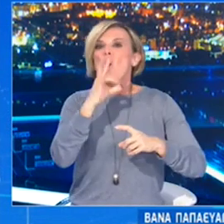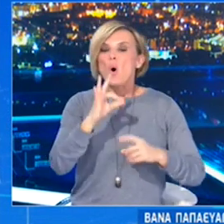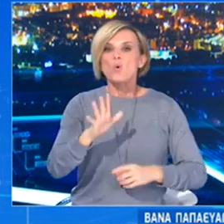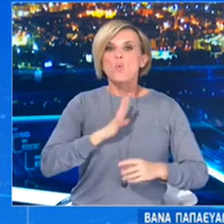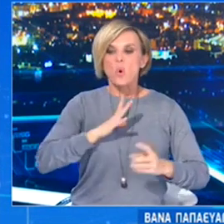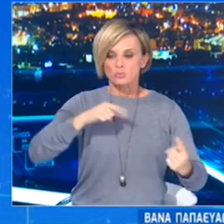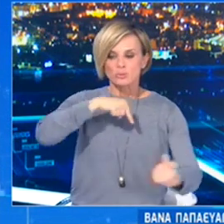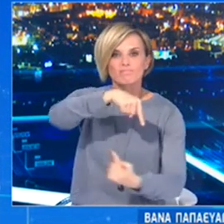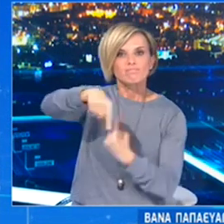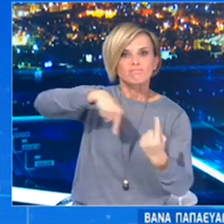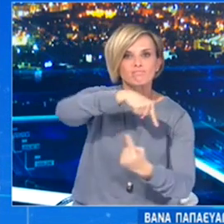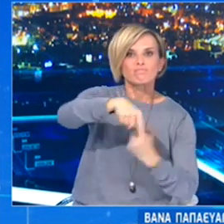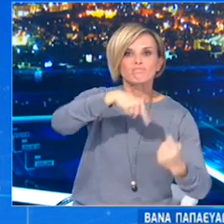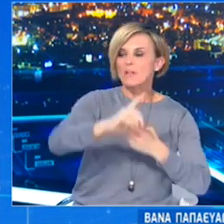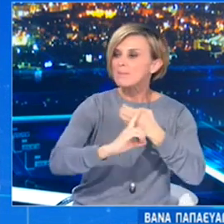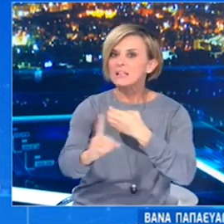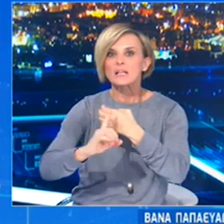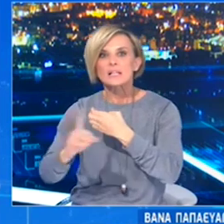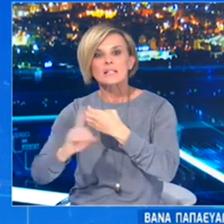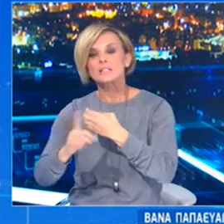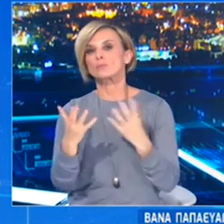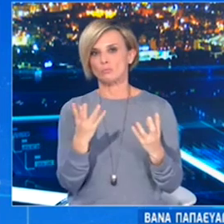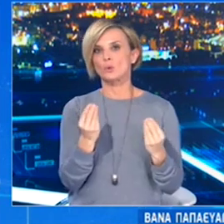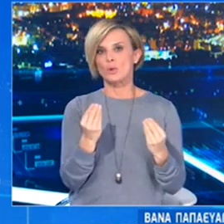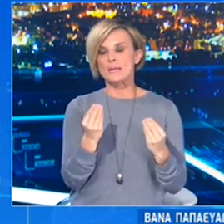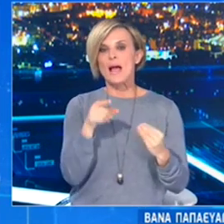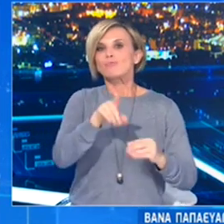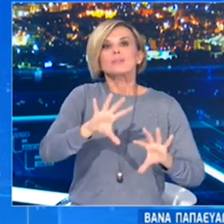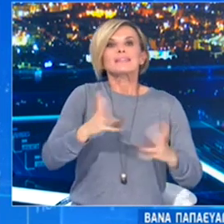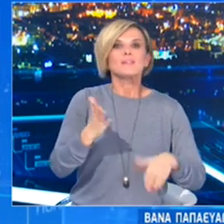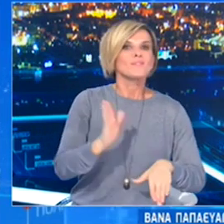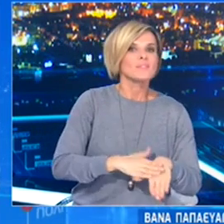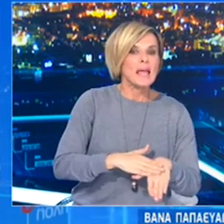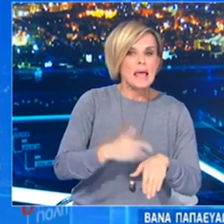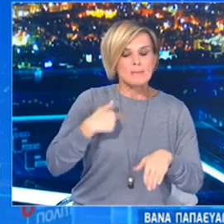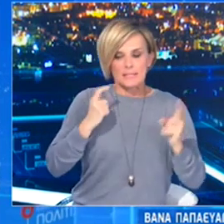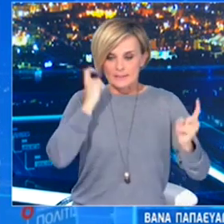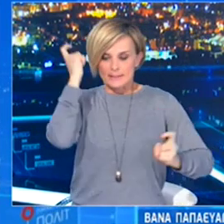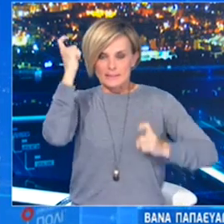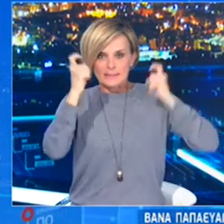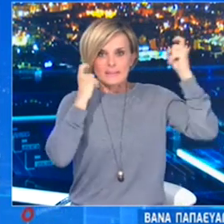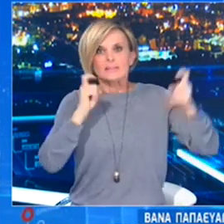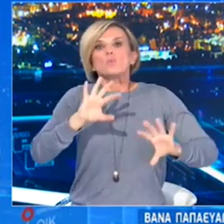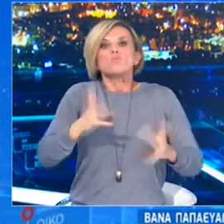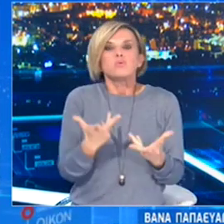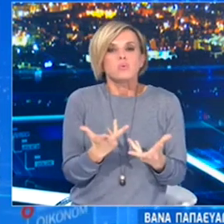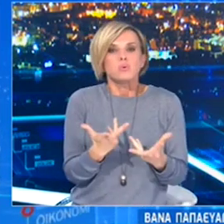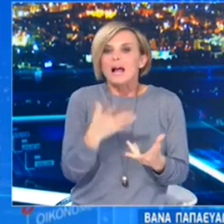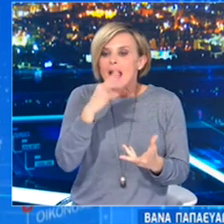μειώθηκε όσο στο πρώτο lockdown. Μια πιθανή εξήγηση του συνεχιζόμενου δεύτερου κύματος